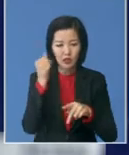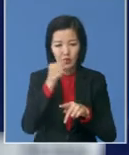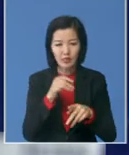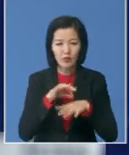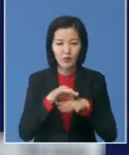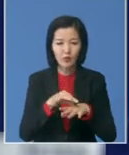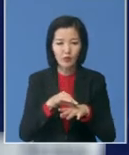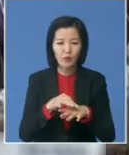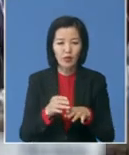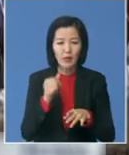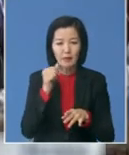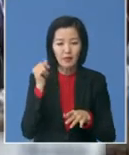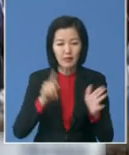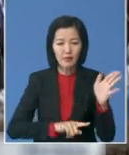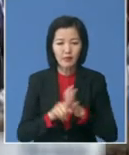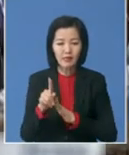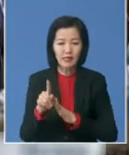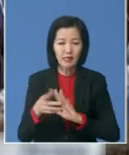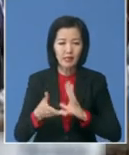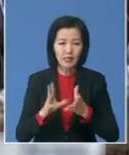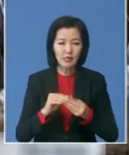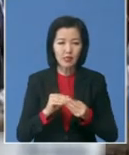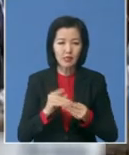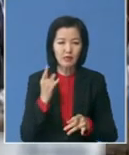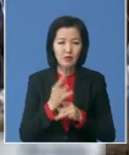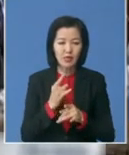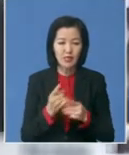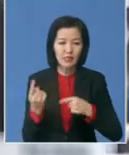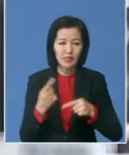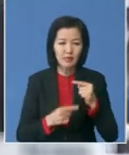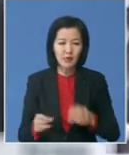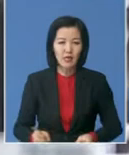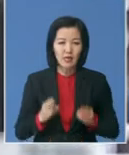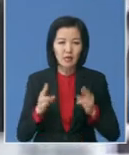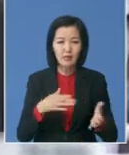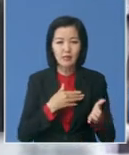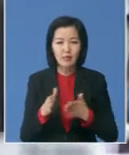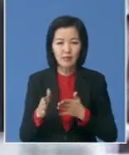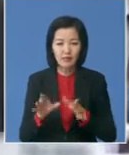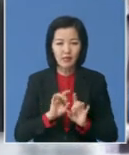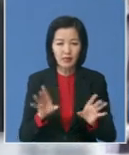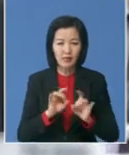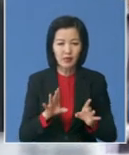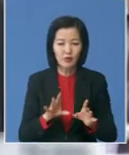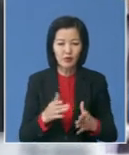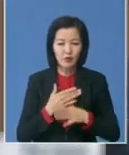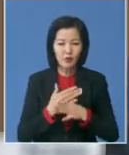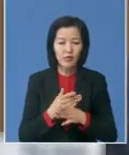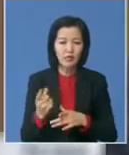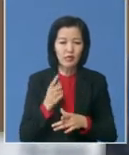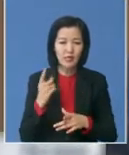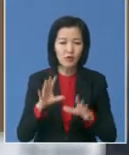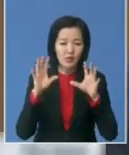тараптар былтыр ғана қолға алған шаралардың нәтижесін баяндап, жалған кәсіпкерлік ұғымының қылмыстық кодекстен алынып тасталғанын атап өтті. Соның арқасында